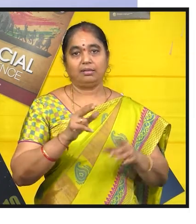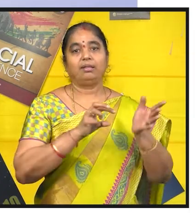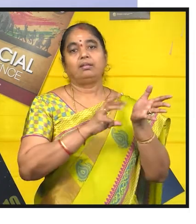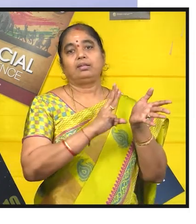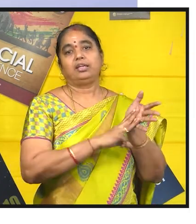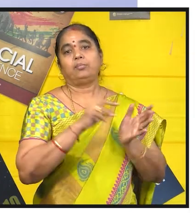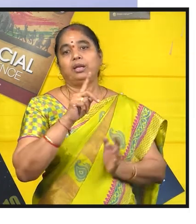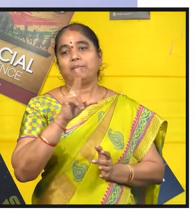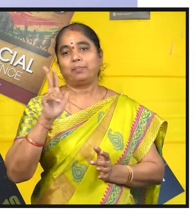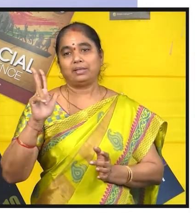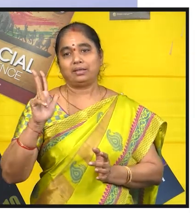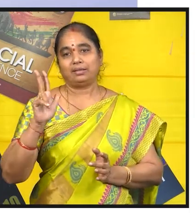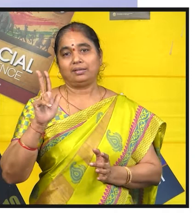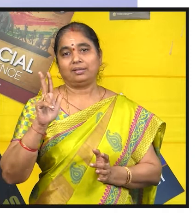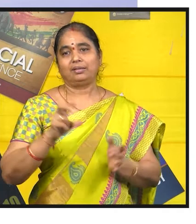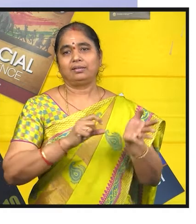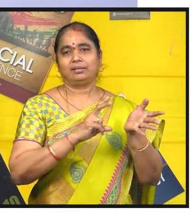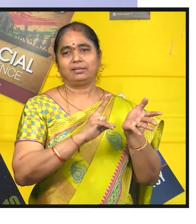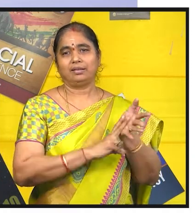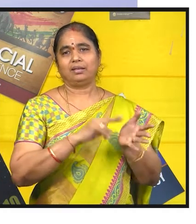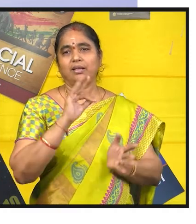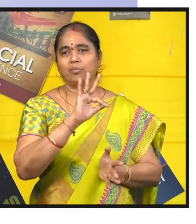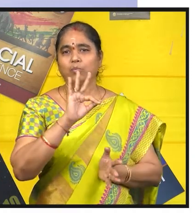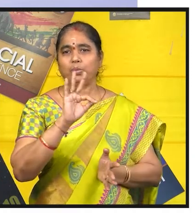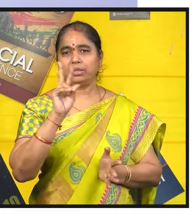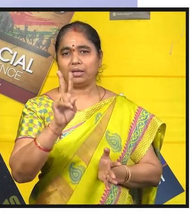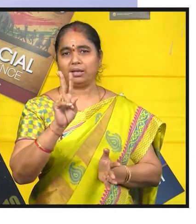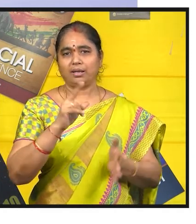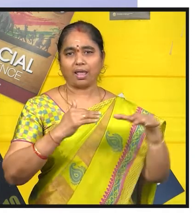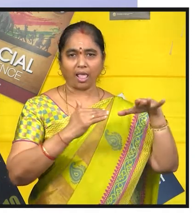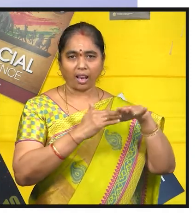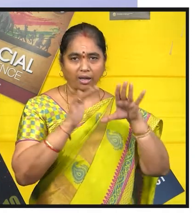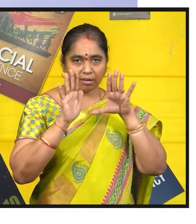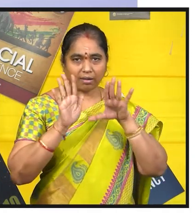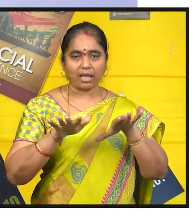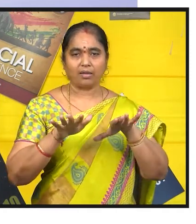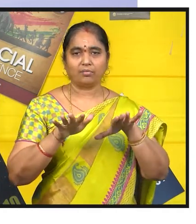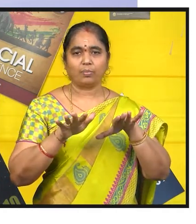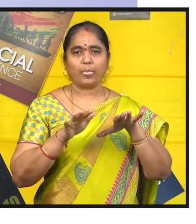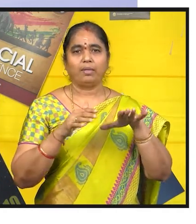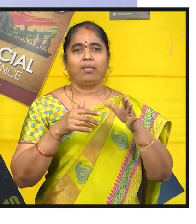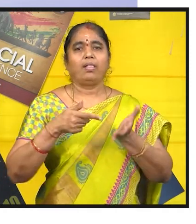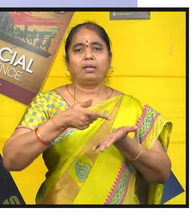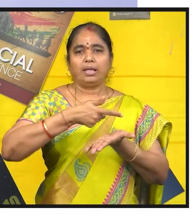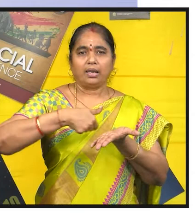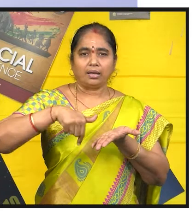இருக்கும், எம்மில் 18 எலக்ட்ரான்கள் இருக்கும், என்னில் வந்து 32 எலக்ட்ரான்கள் இருக்கும். இப்படி